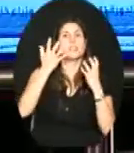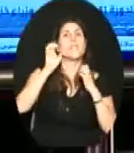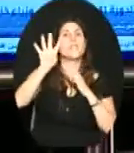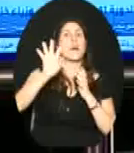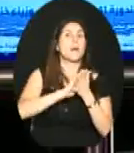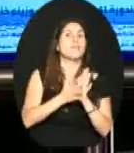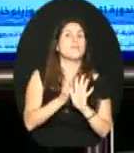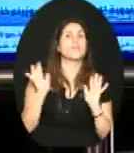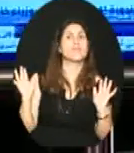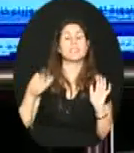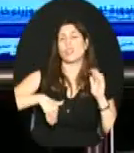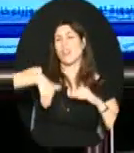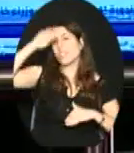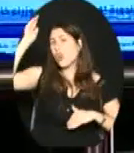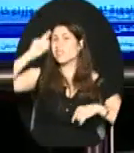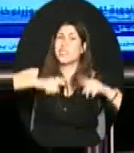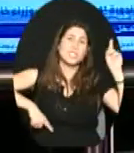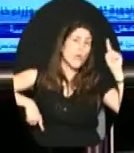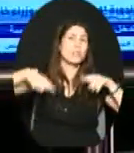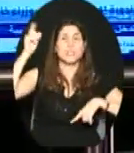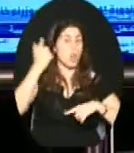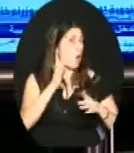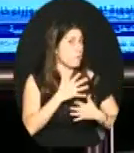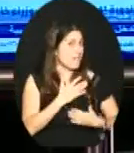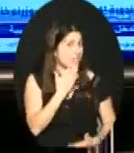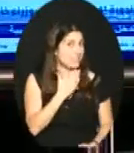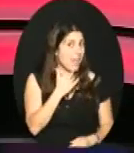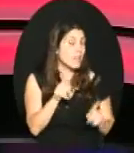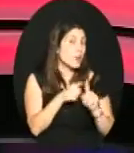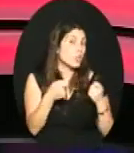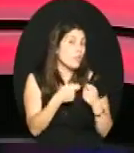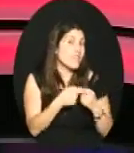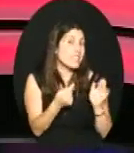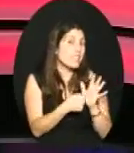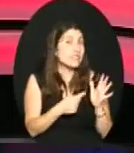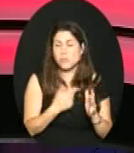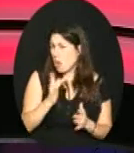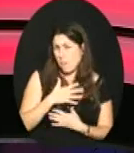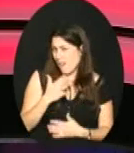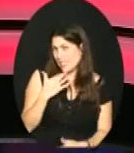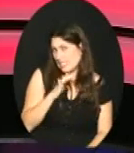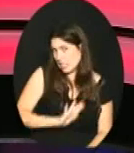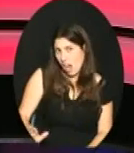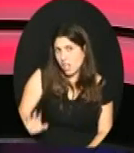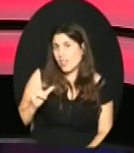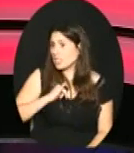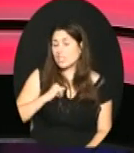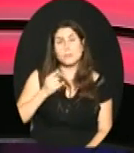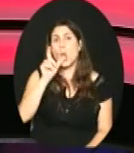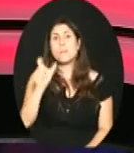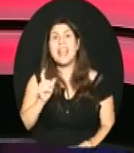סוף פסוק. יש עליות, יש ירידות. לא מאהבת ישראל, השיתוף של אינטרסים. לא אמרתי מאהבת ישראל, ודרך אגב אינטרס היא איננה מילה